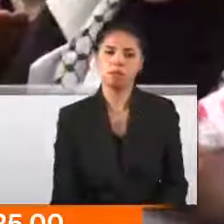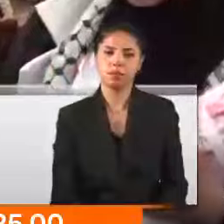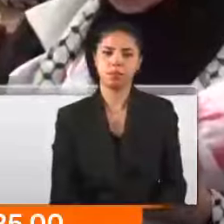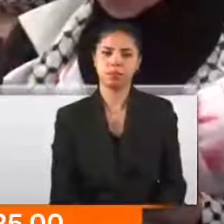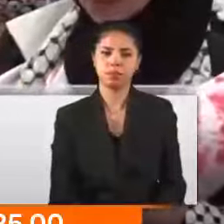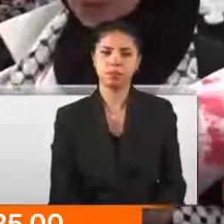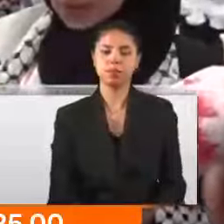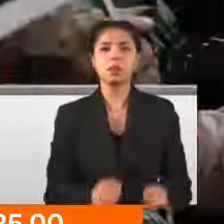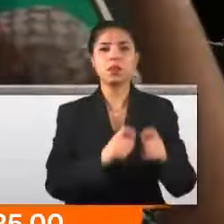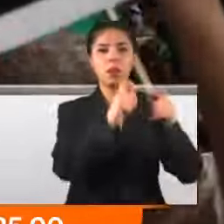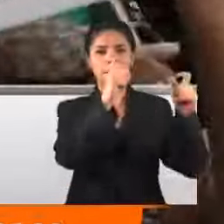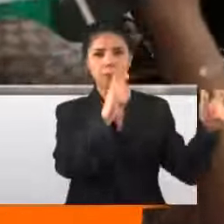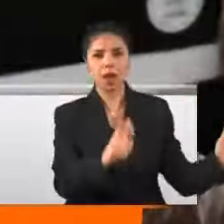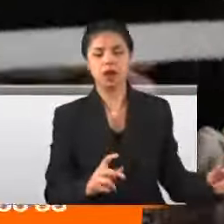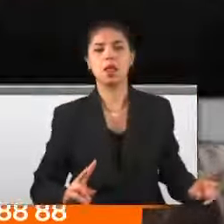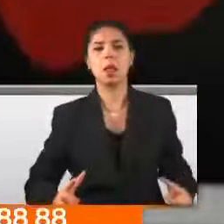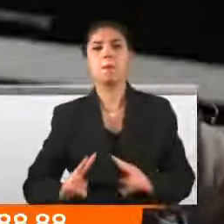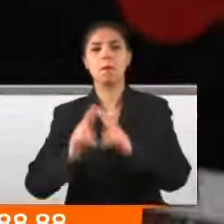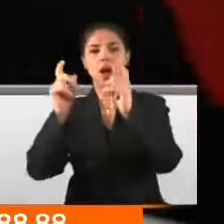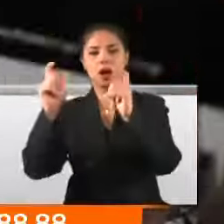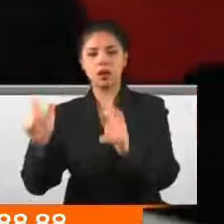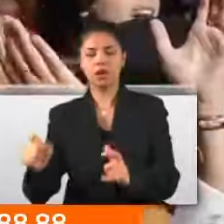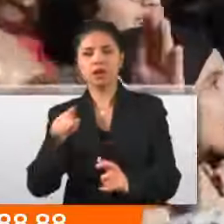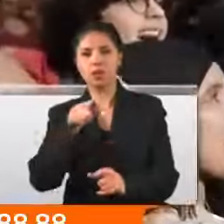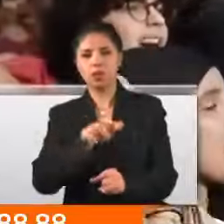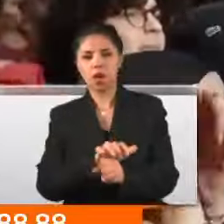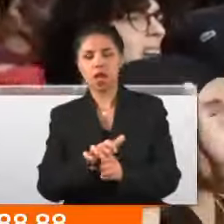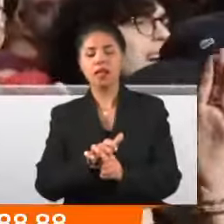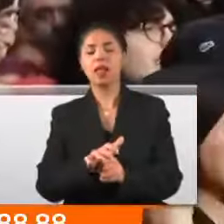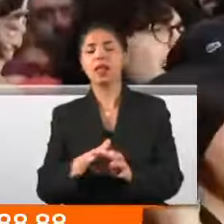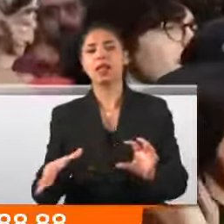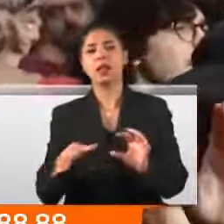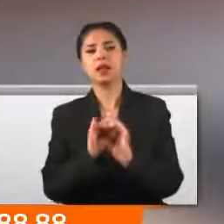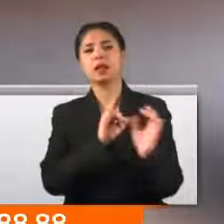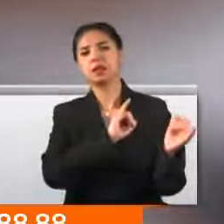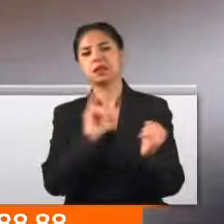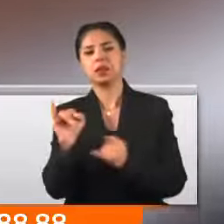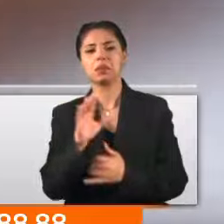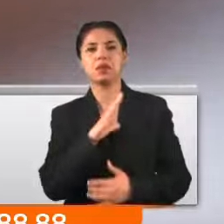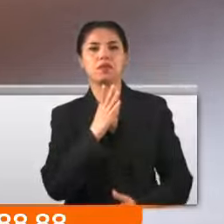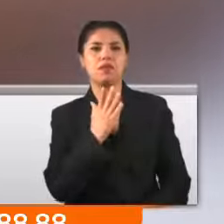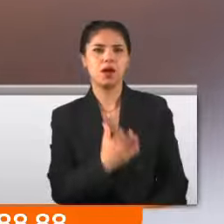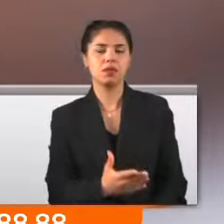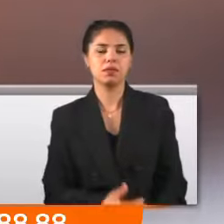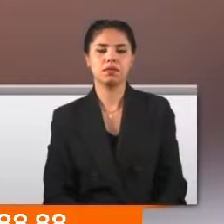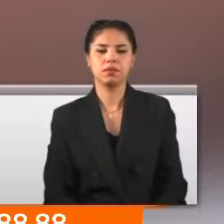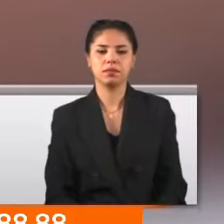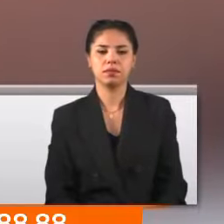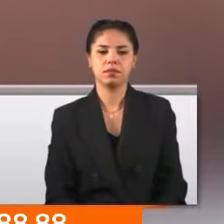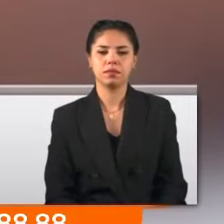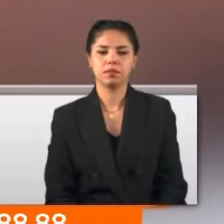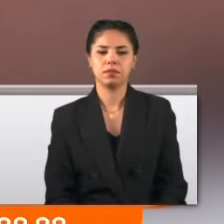Hem Berlin'de hem de Paris'te yürek yakan katliama tepki eylemleri vardı.